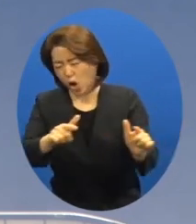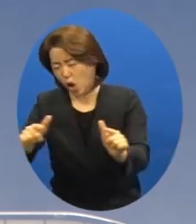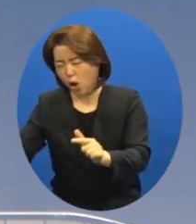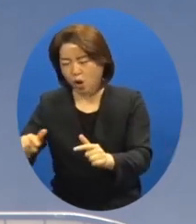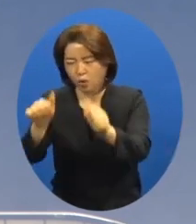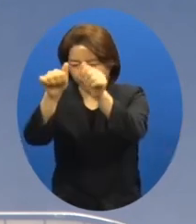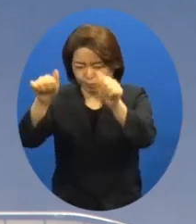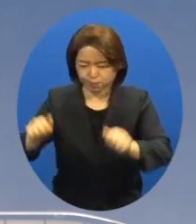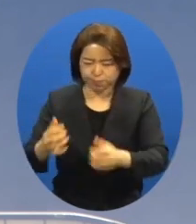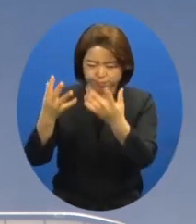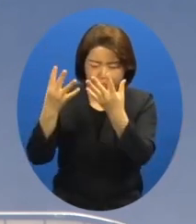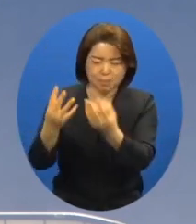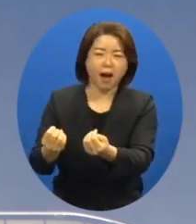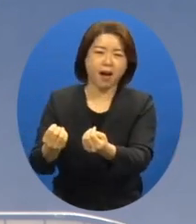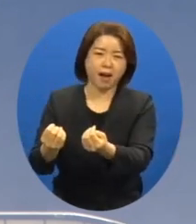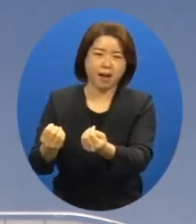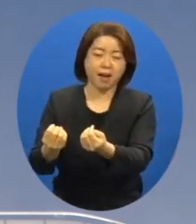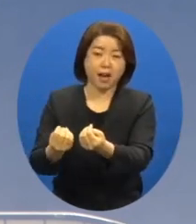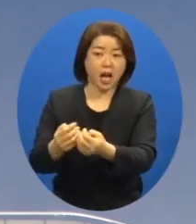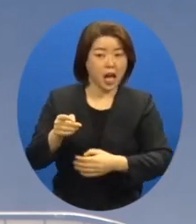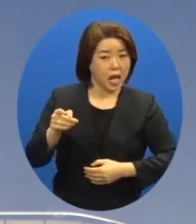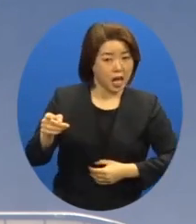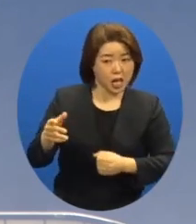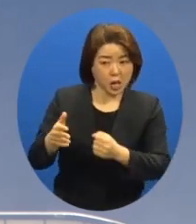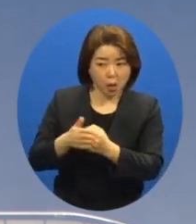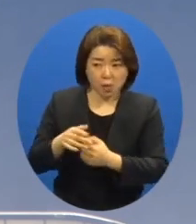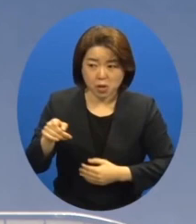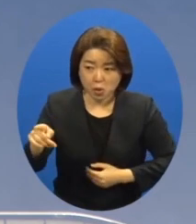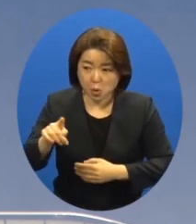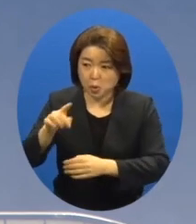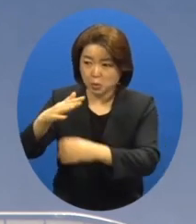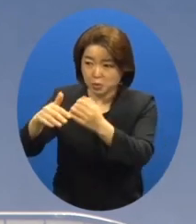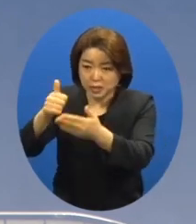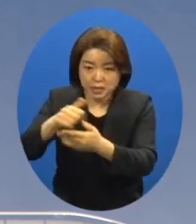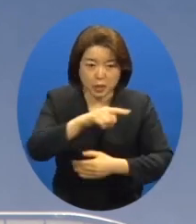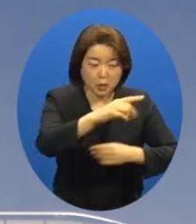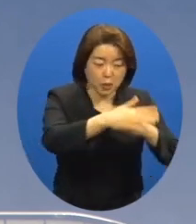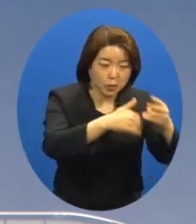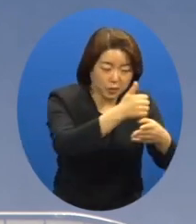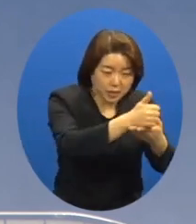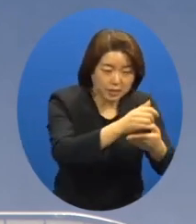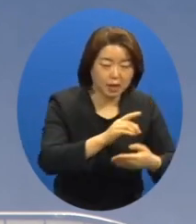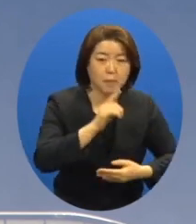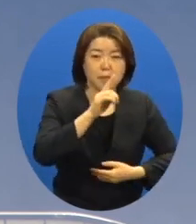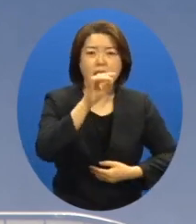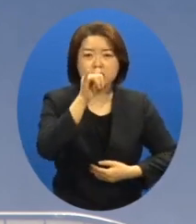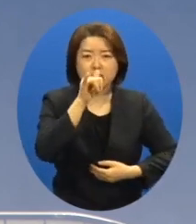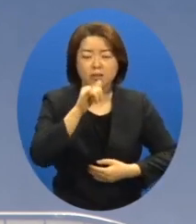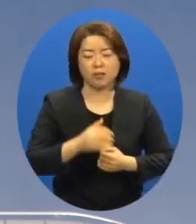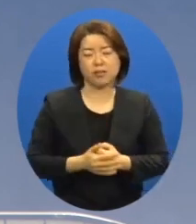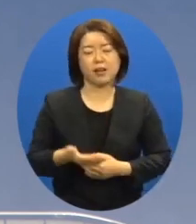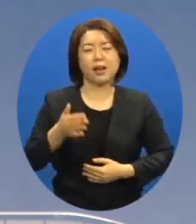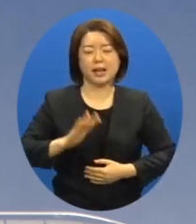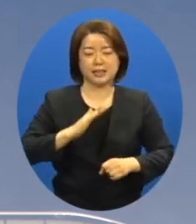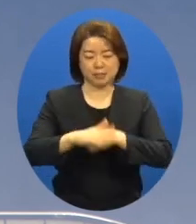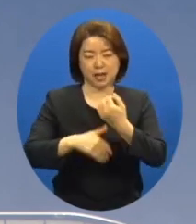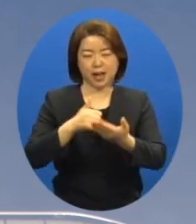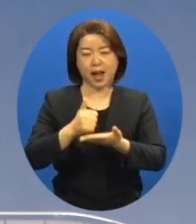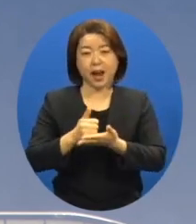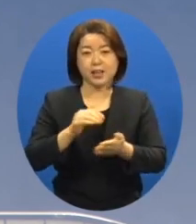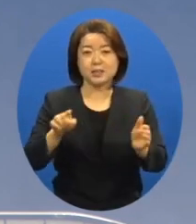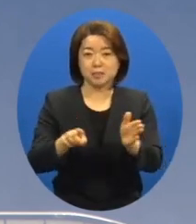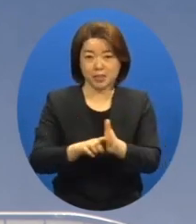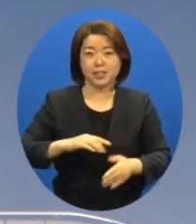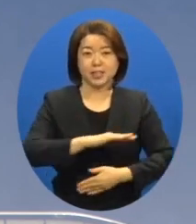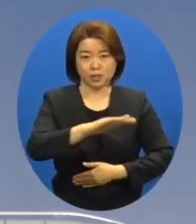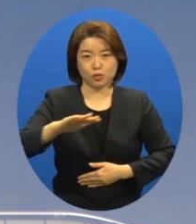우상들이 있지만, 그래서 이것도 신이고 저것도 신이라고들 하지만 하나님을 믿는 우리에게는